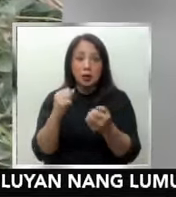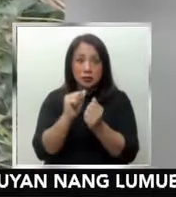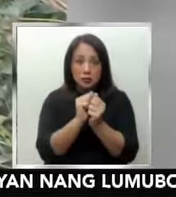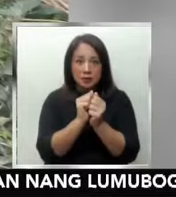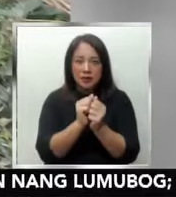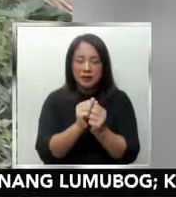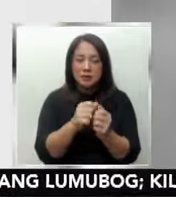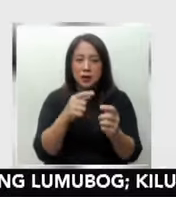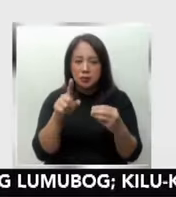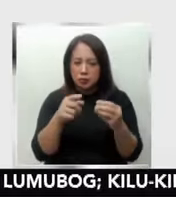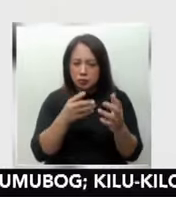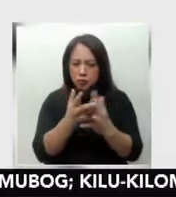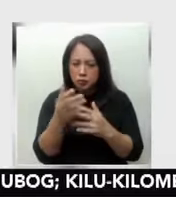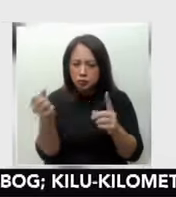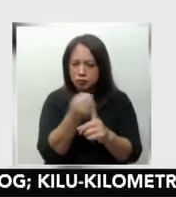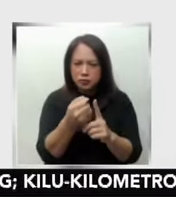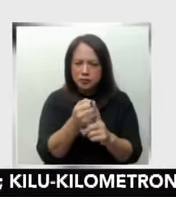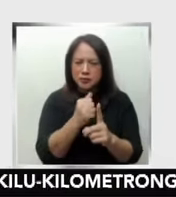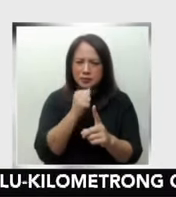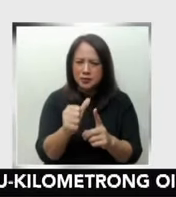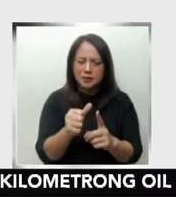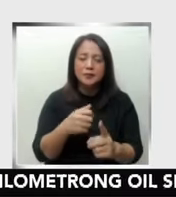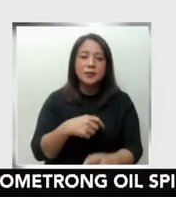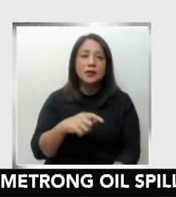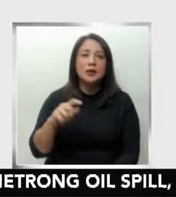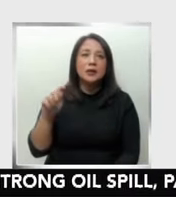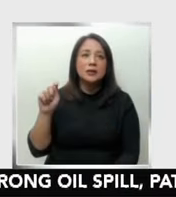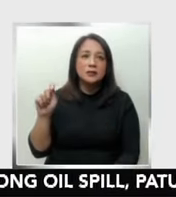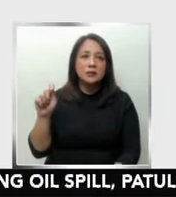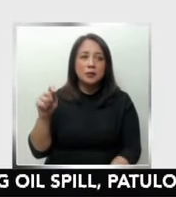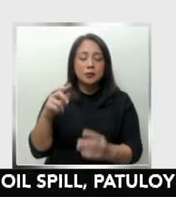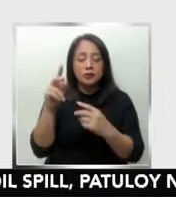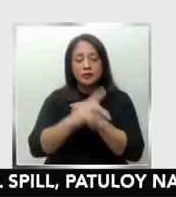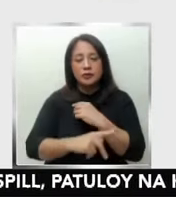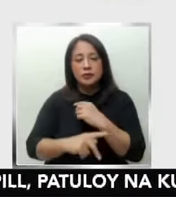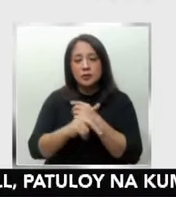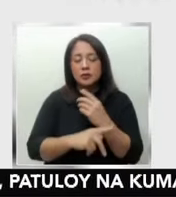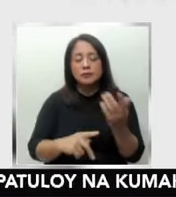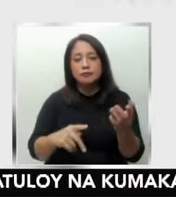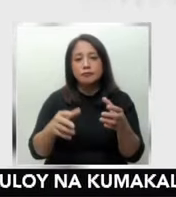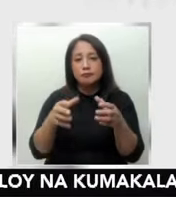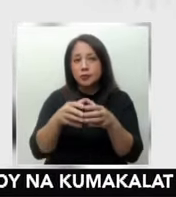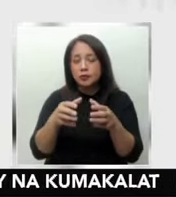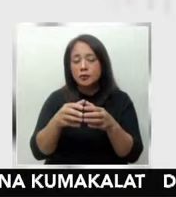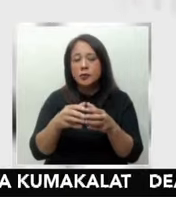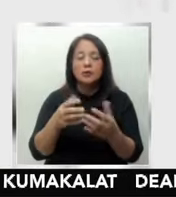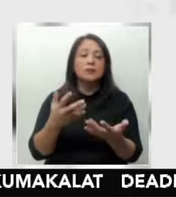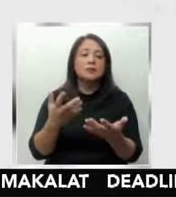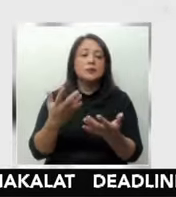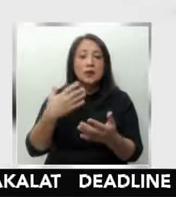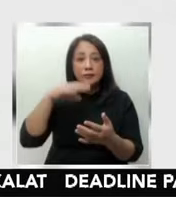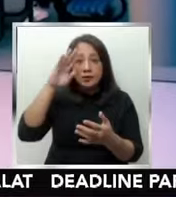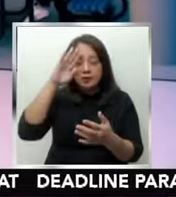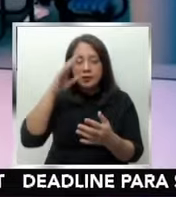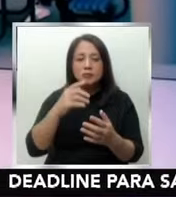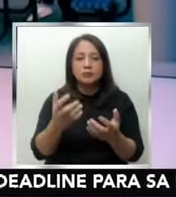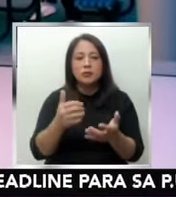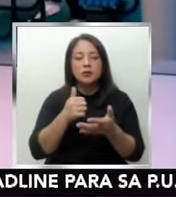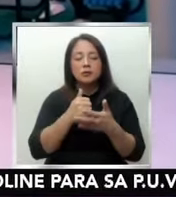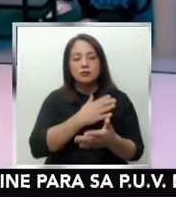uri ng karahasan ang taugama Fei provincial council ng Cavite handa naman daw makipagtulungan sa mga